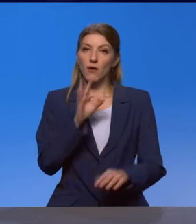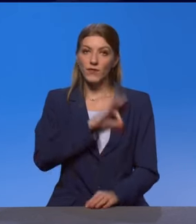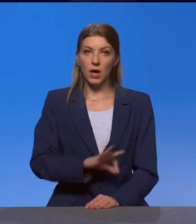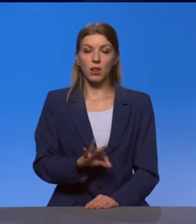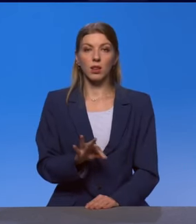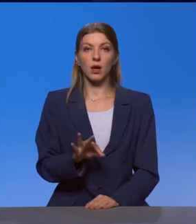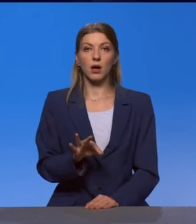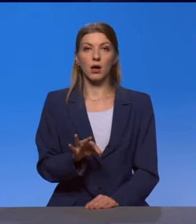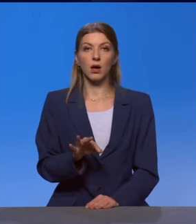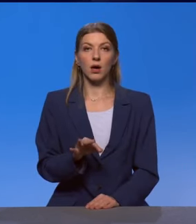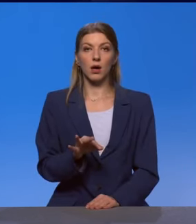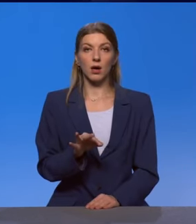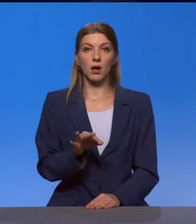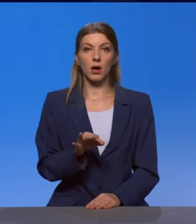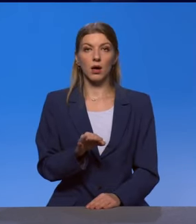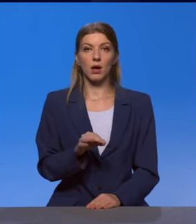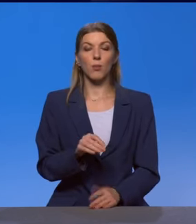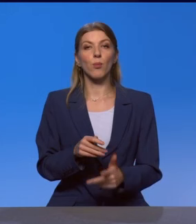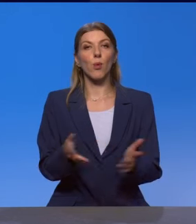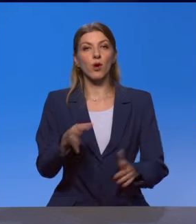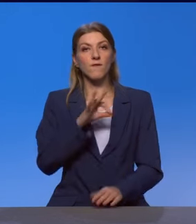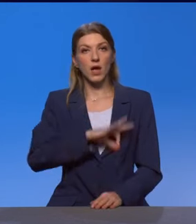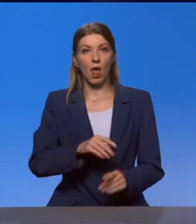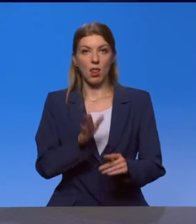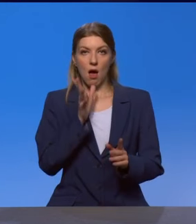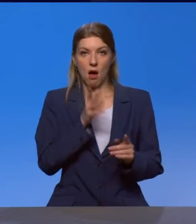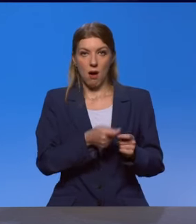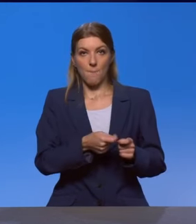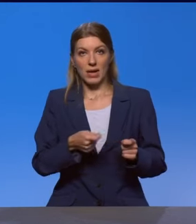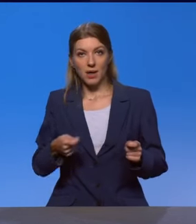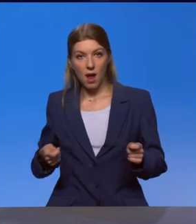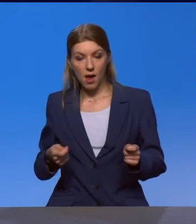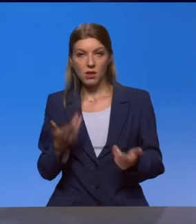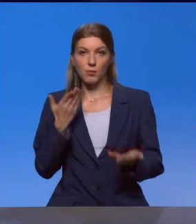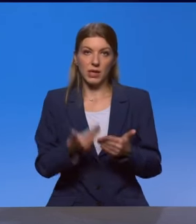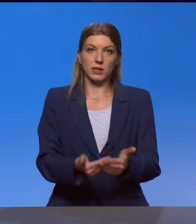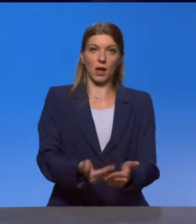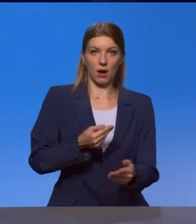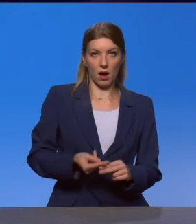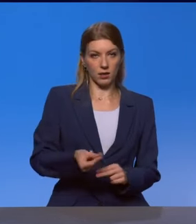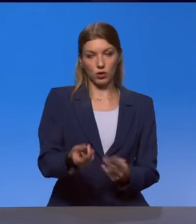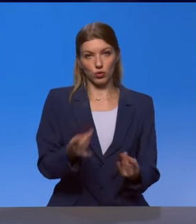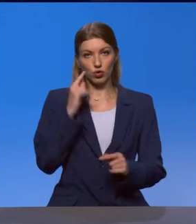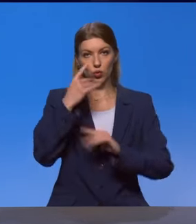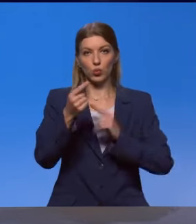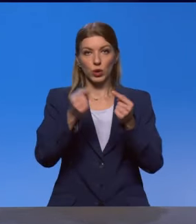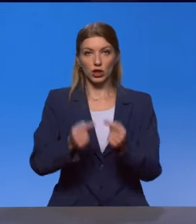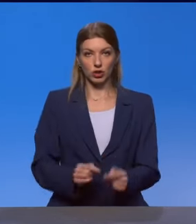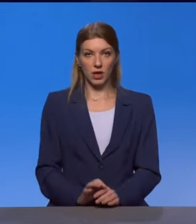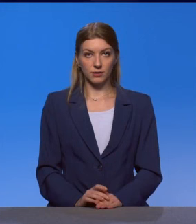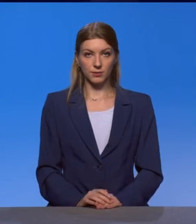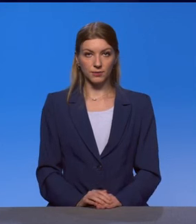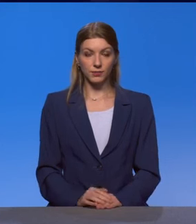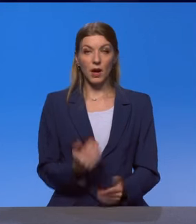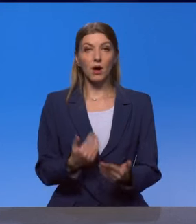с продлением срока, иногда в основное тело долга. Угу. Возвращаясь к разговору о буме